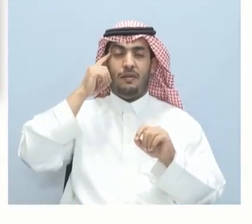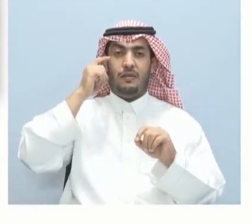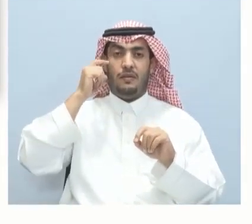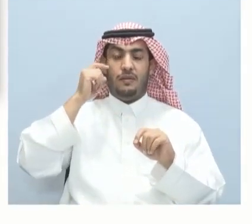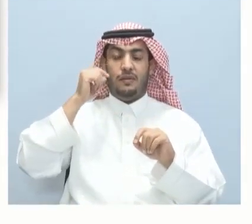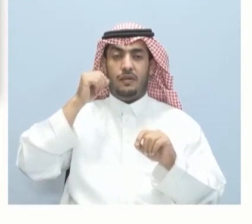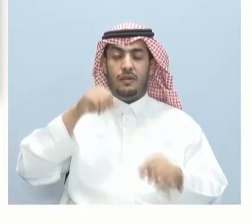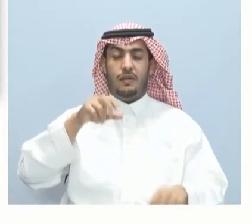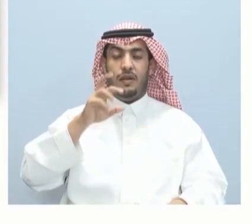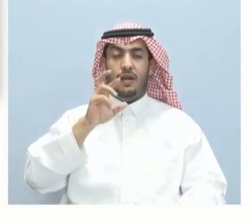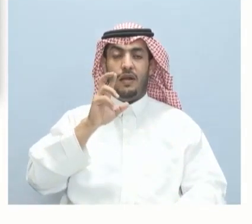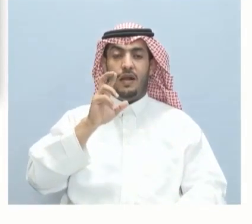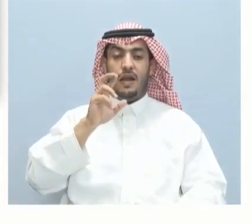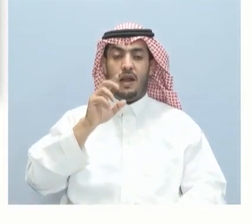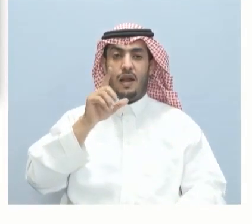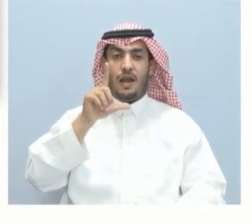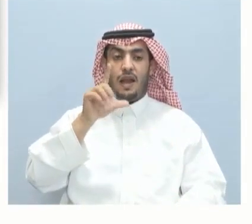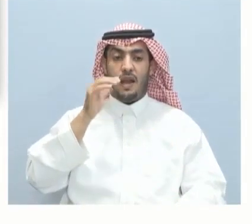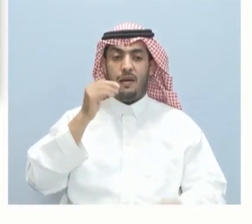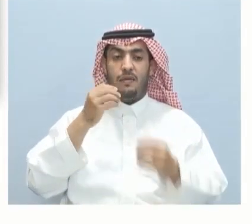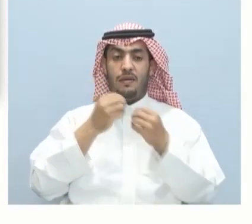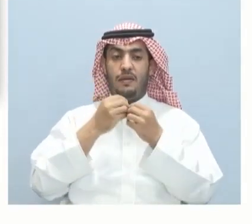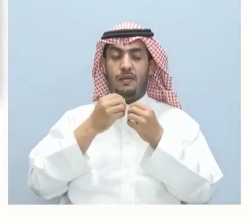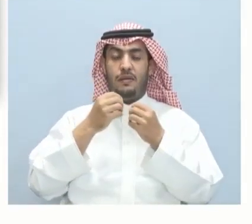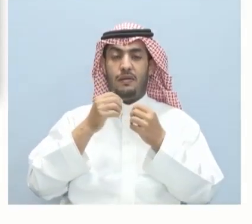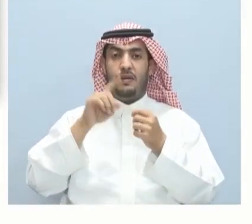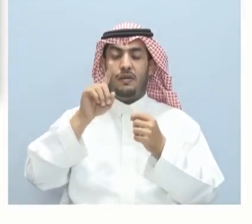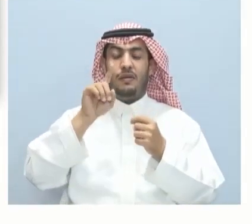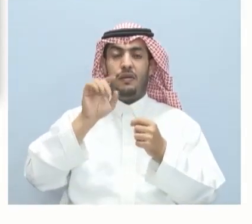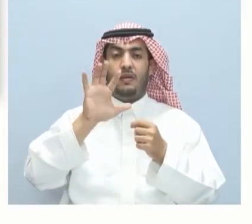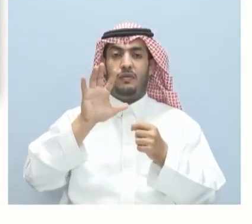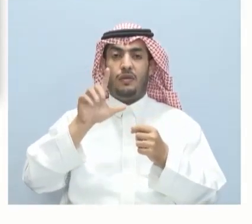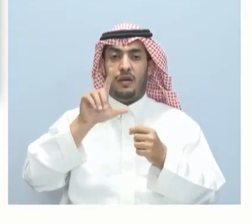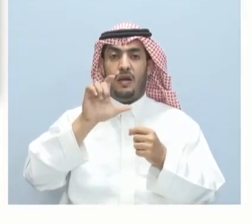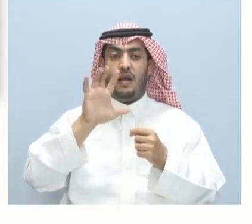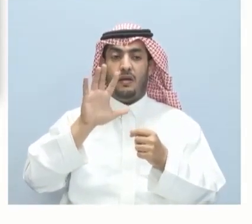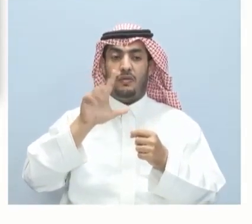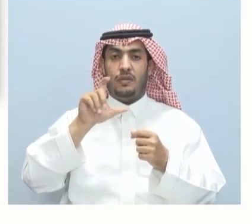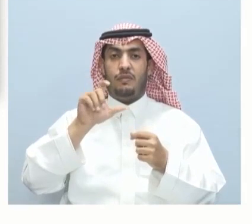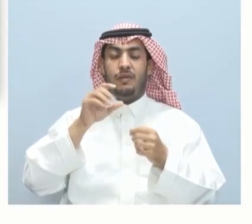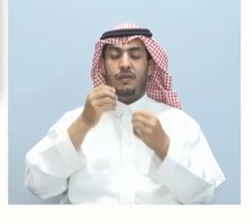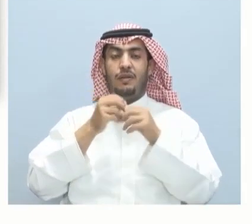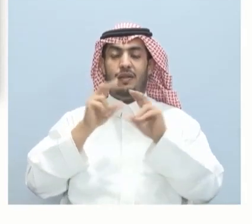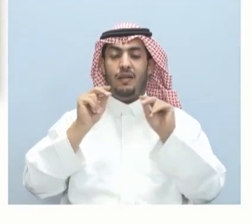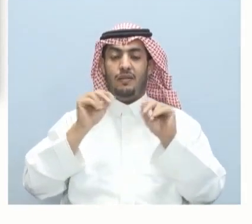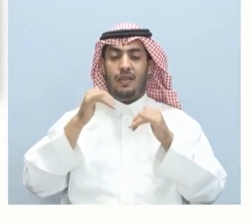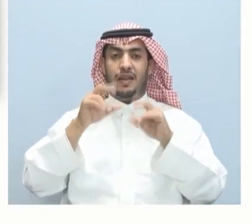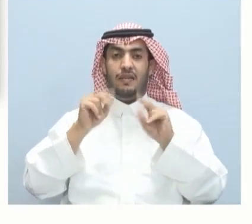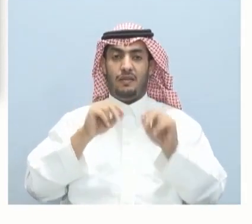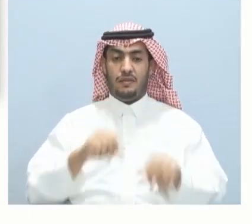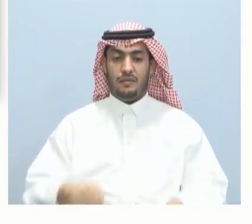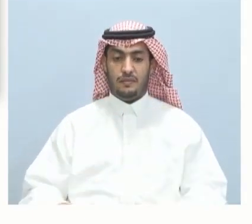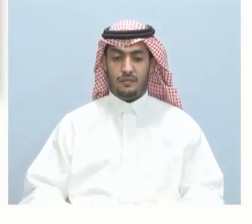هذه ار ال ال عباره عن 1.75 ناقص الار اس برضه صح ستصل لنفس